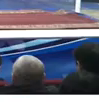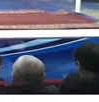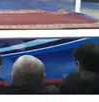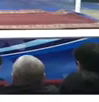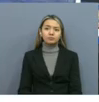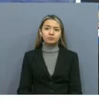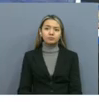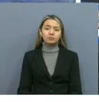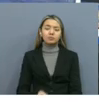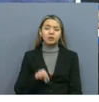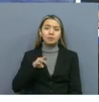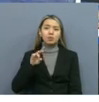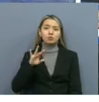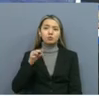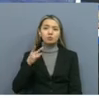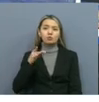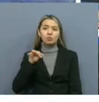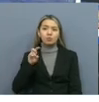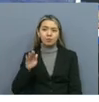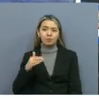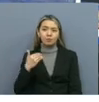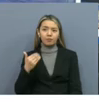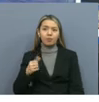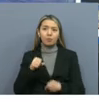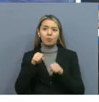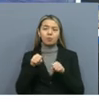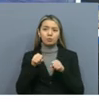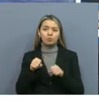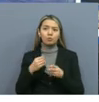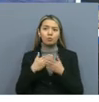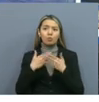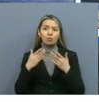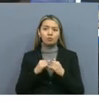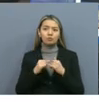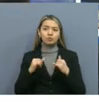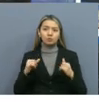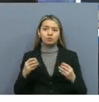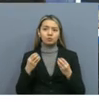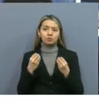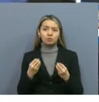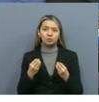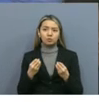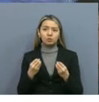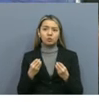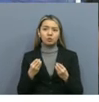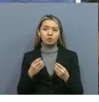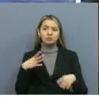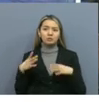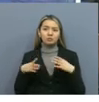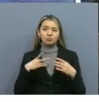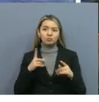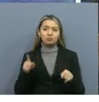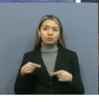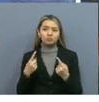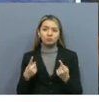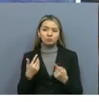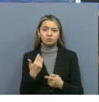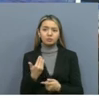Мереке Жосуфтың турнирінің негізгі мақсаты бокстың бұқаралығын арттыру және шыңдалып өсіп жетіліп келе